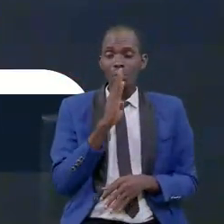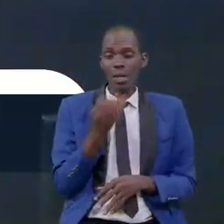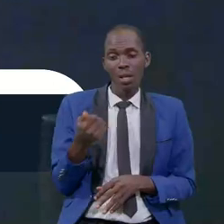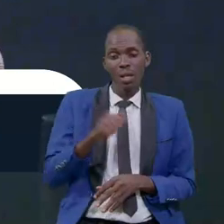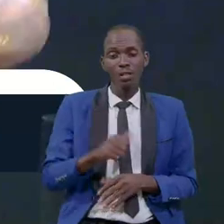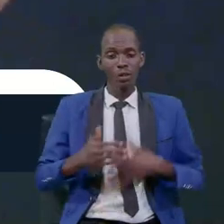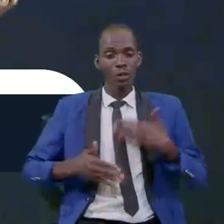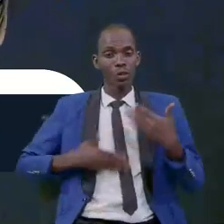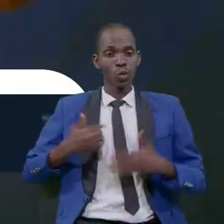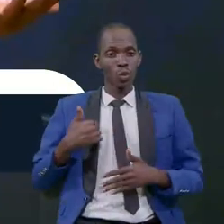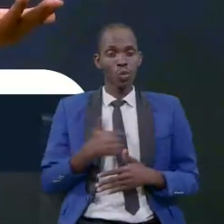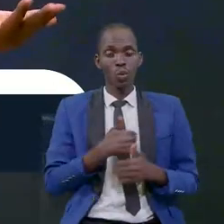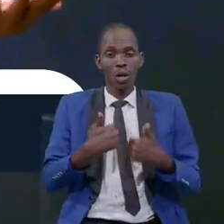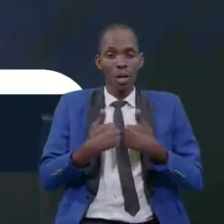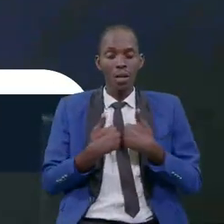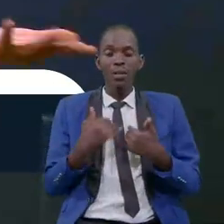que quelqu'un